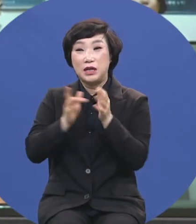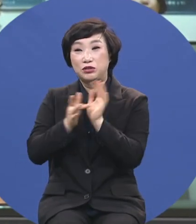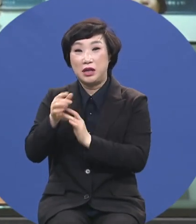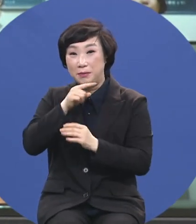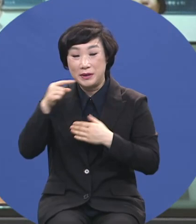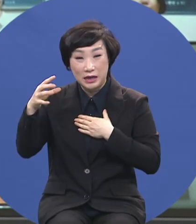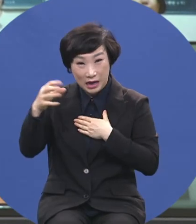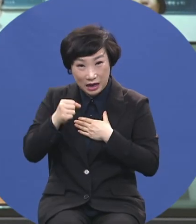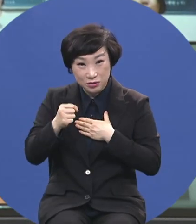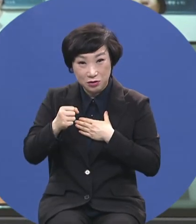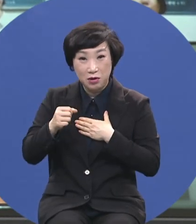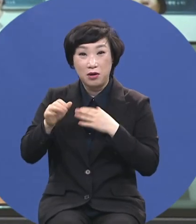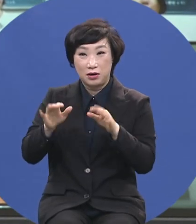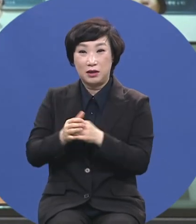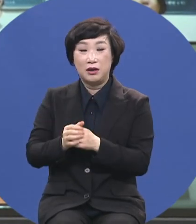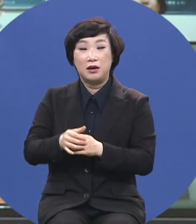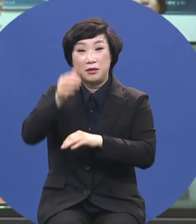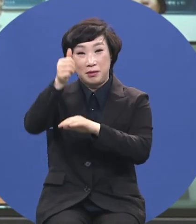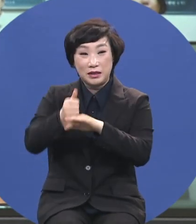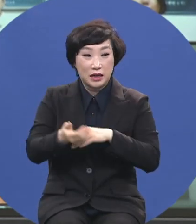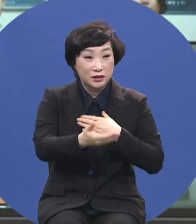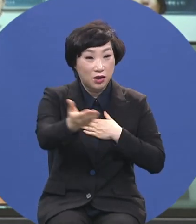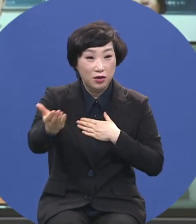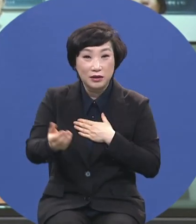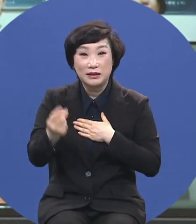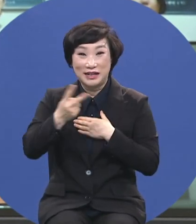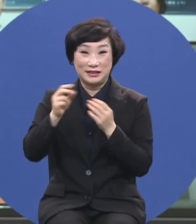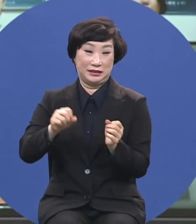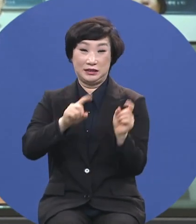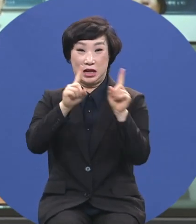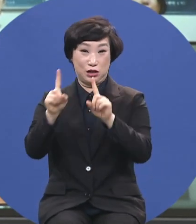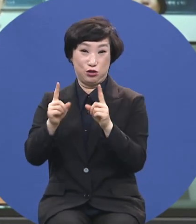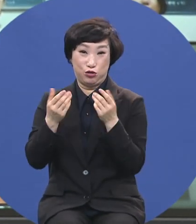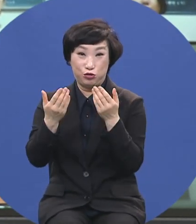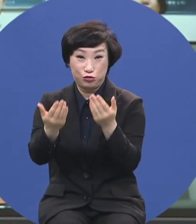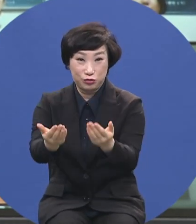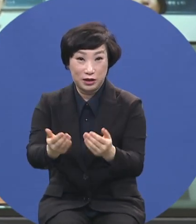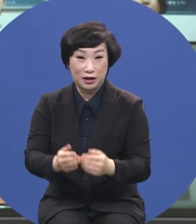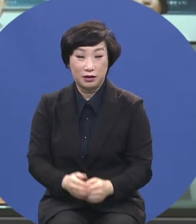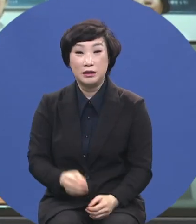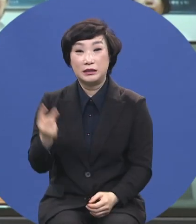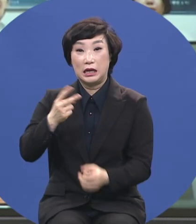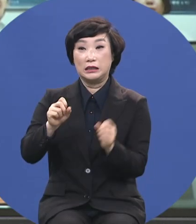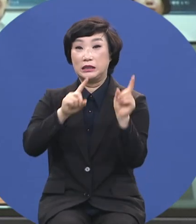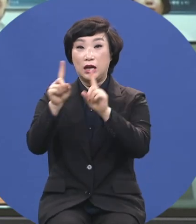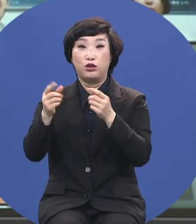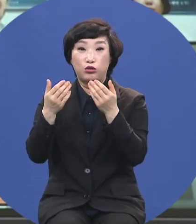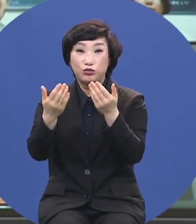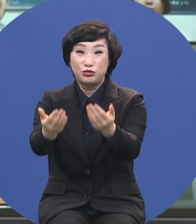그리고 마지막 날에 그를 다시 살리리니